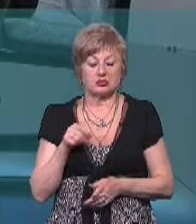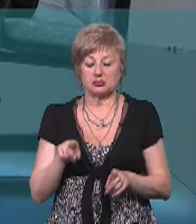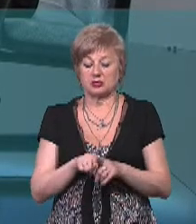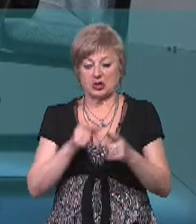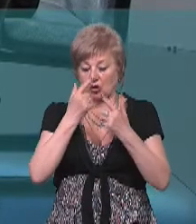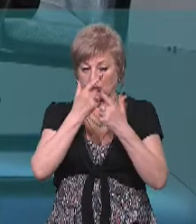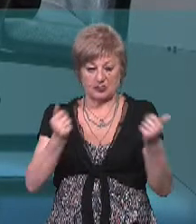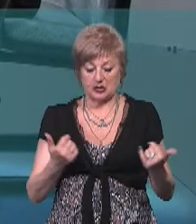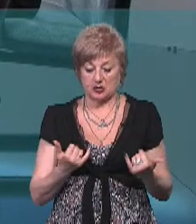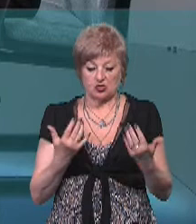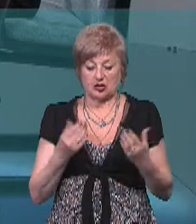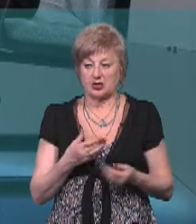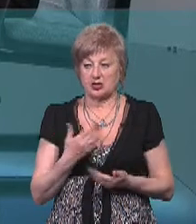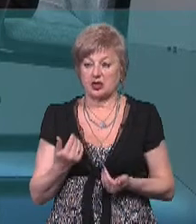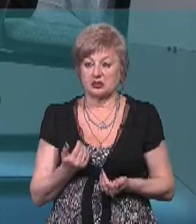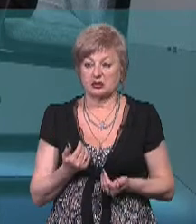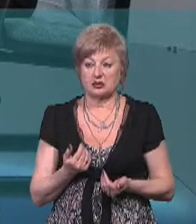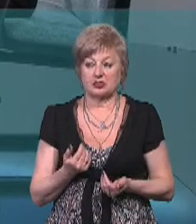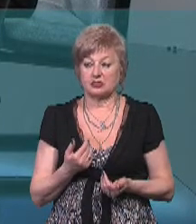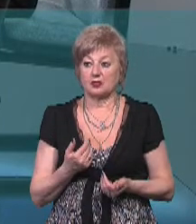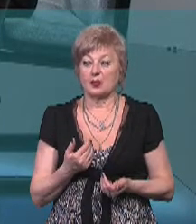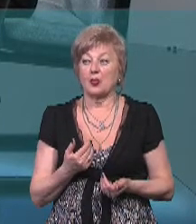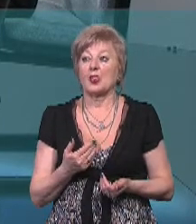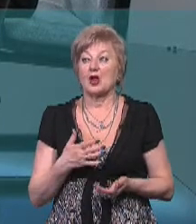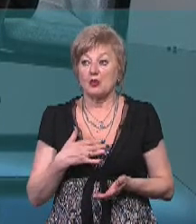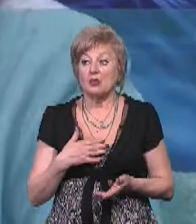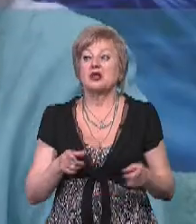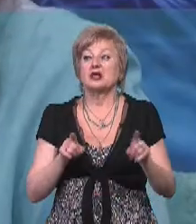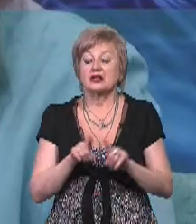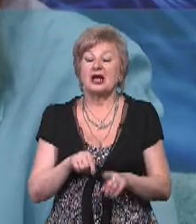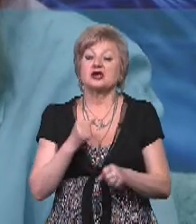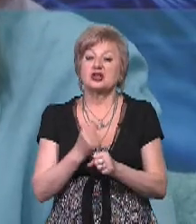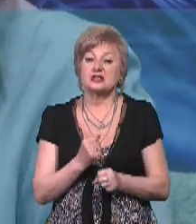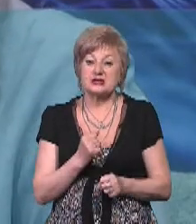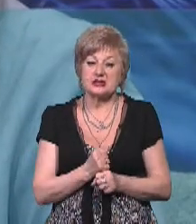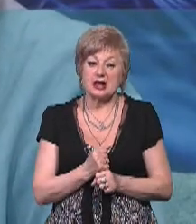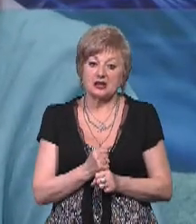на сьогоднішній день, ну ми також подивилися ці документи і також зробили